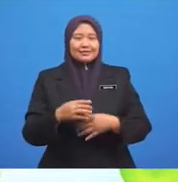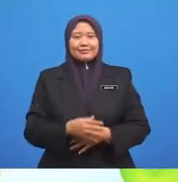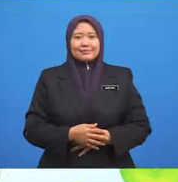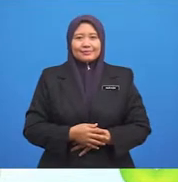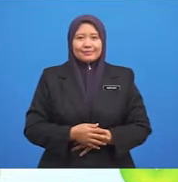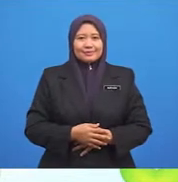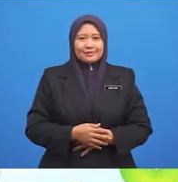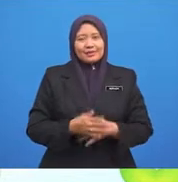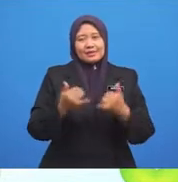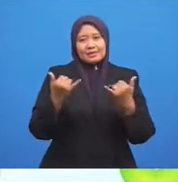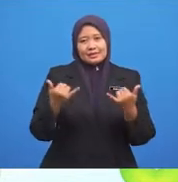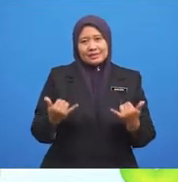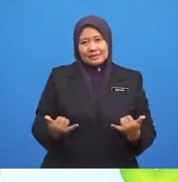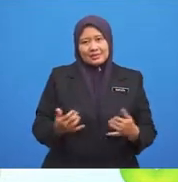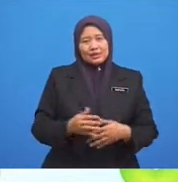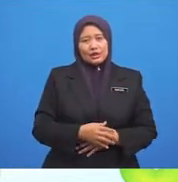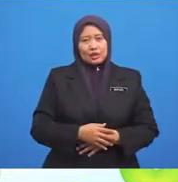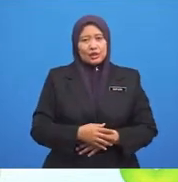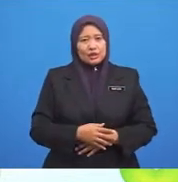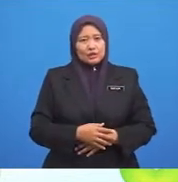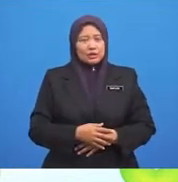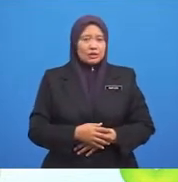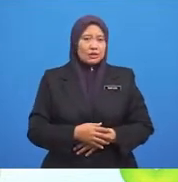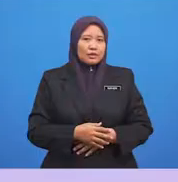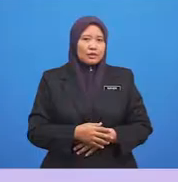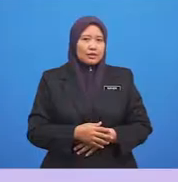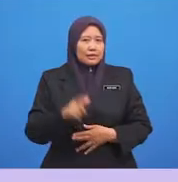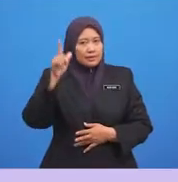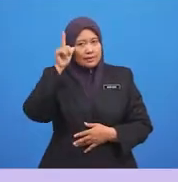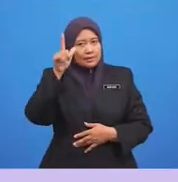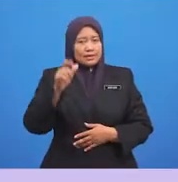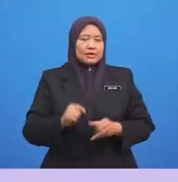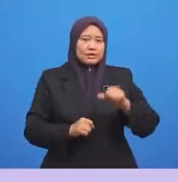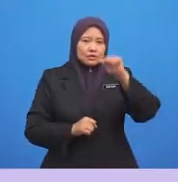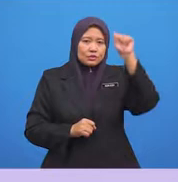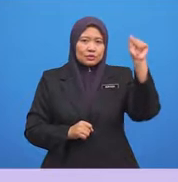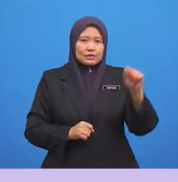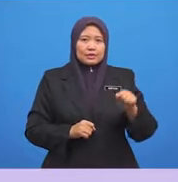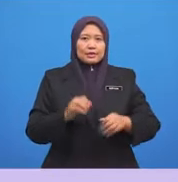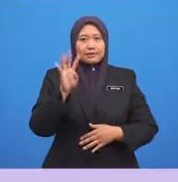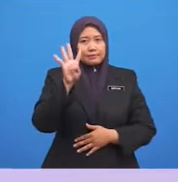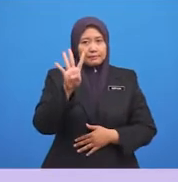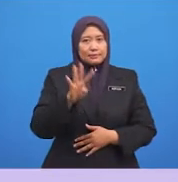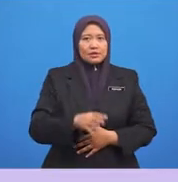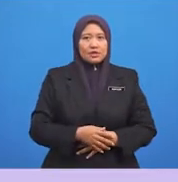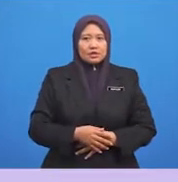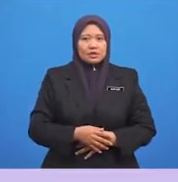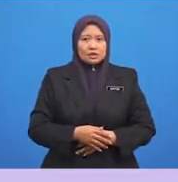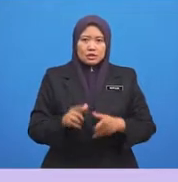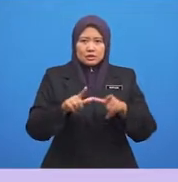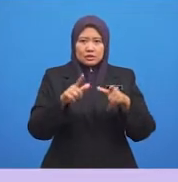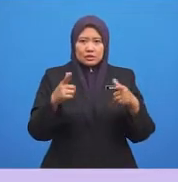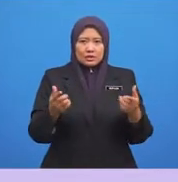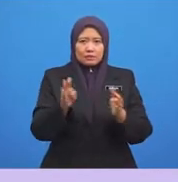Sekarang, tiba pula masa kita lihat soalan yang keempat pula. Selain